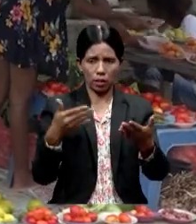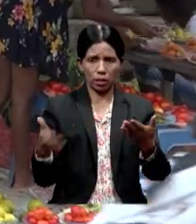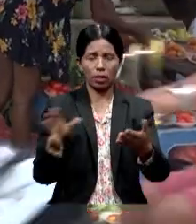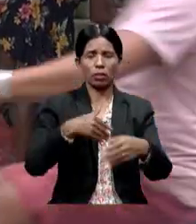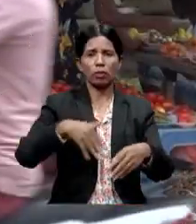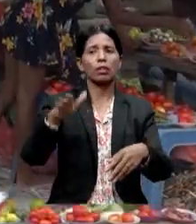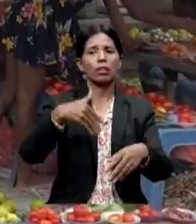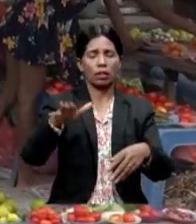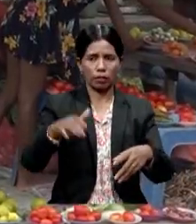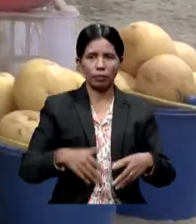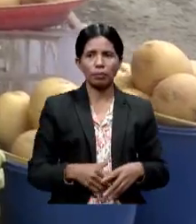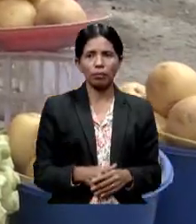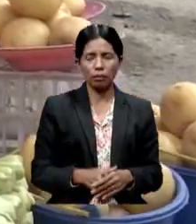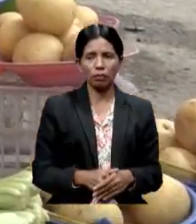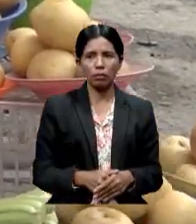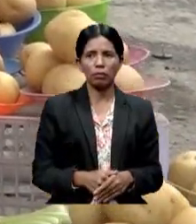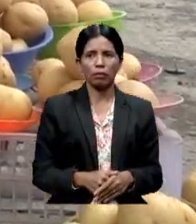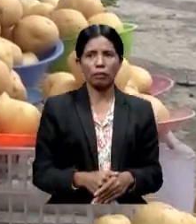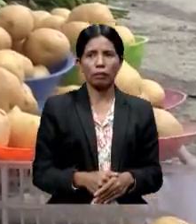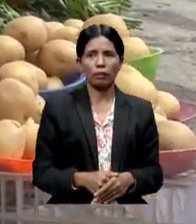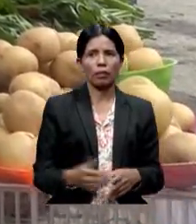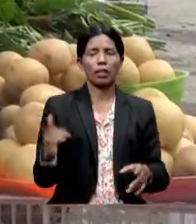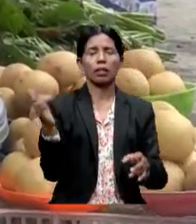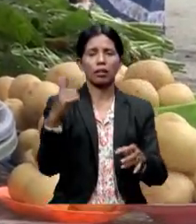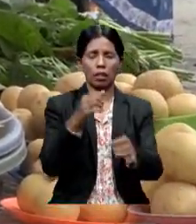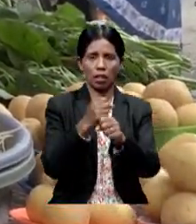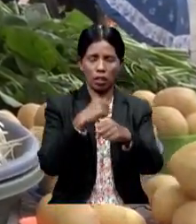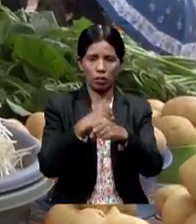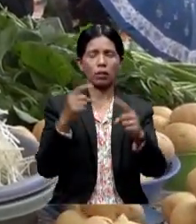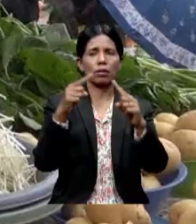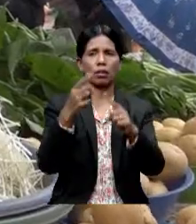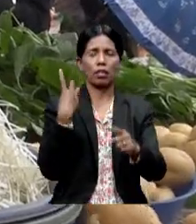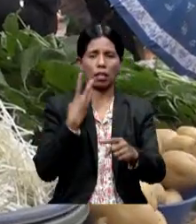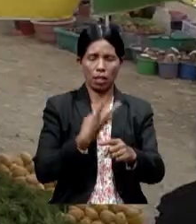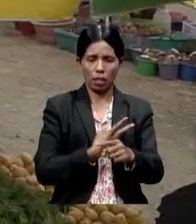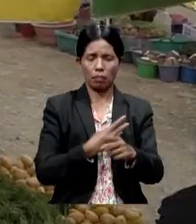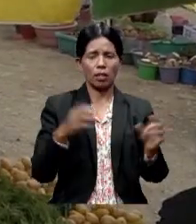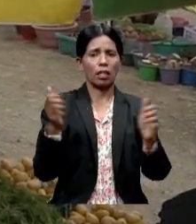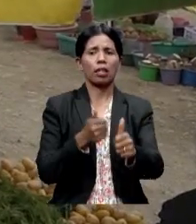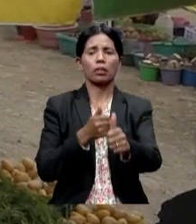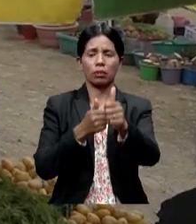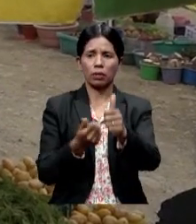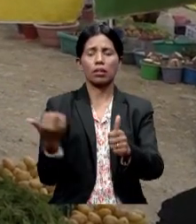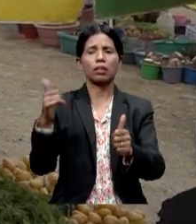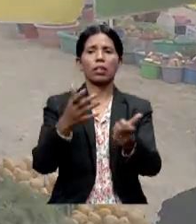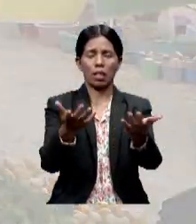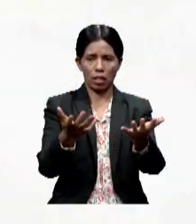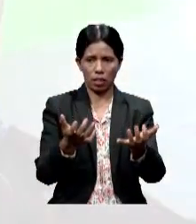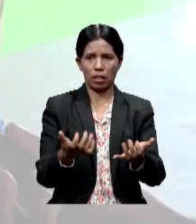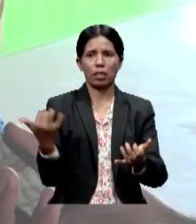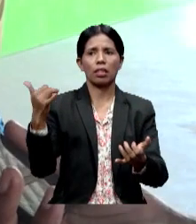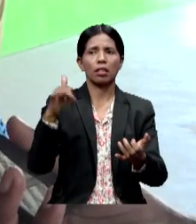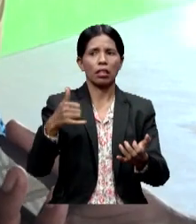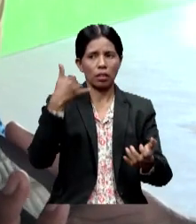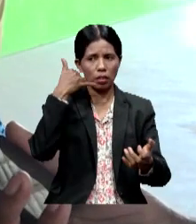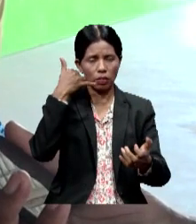cira sai. Cira halo duni ba ami. Tamba ami or sira la halo tuir sir ni hakara kane sira tu